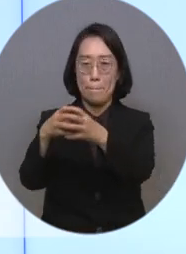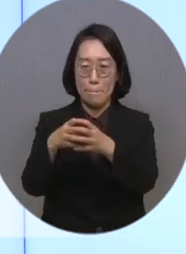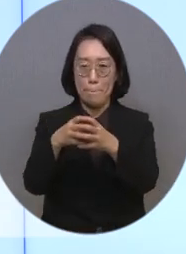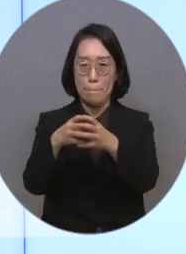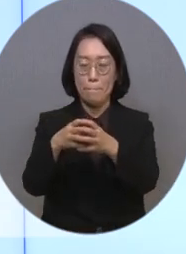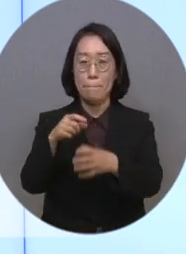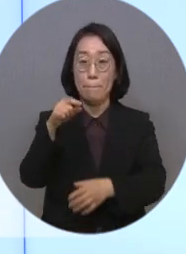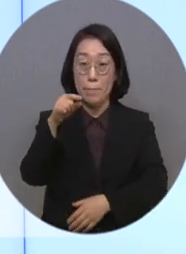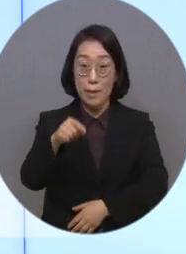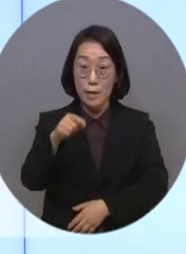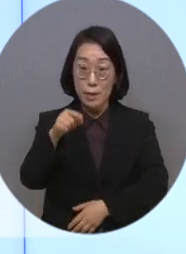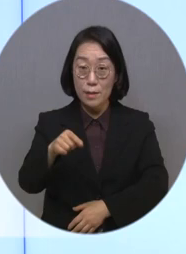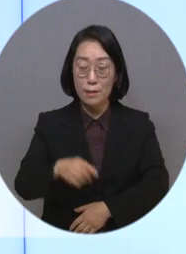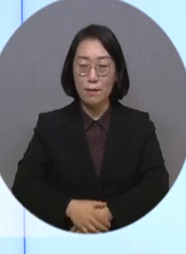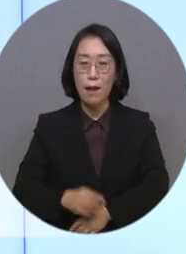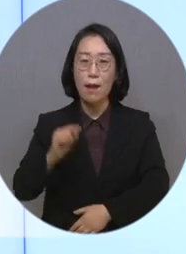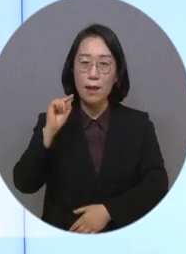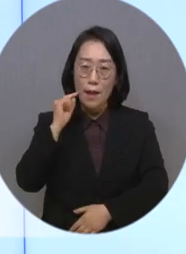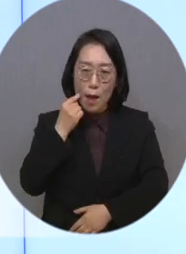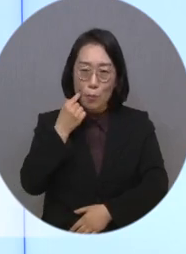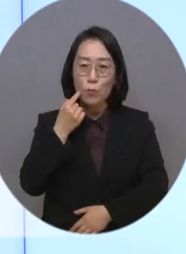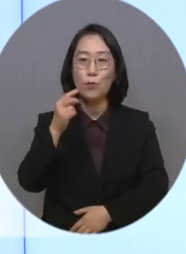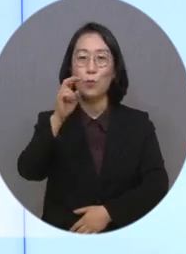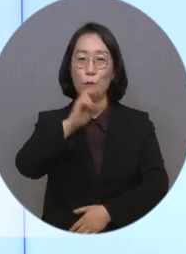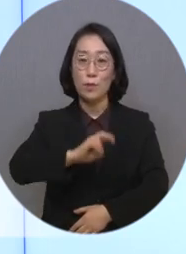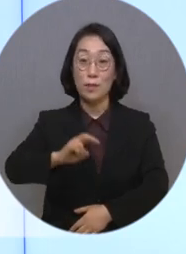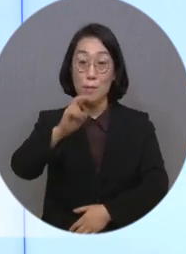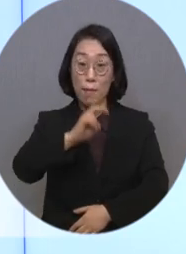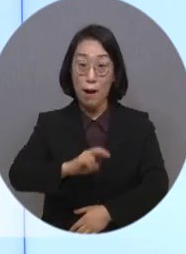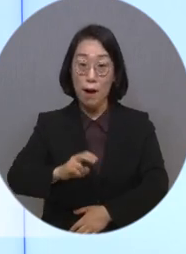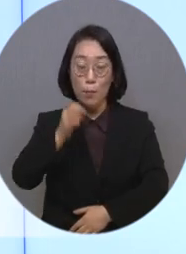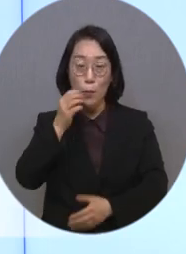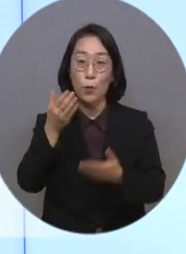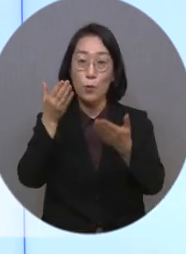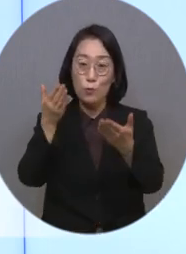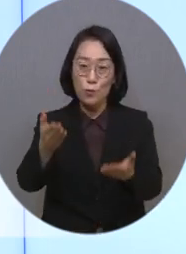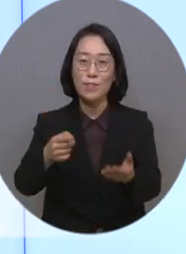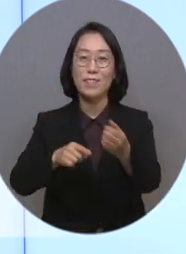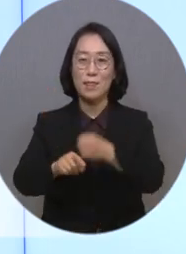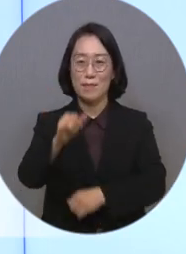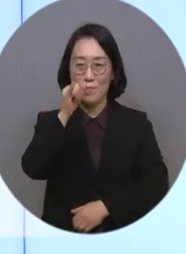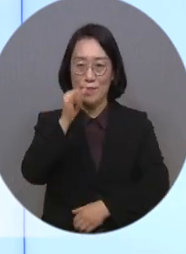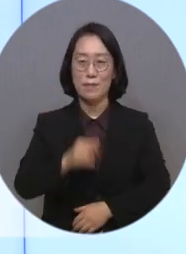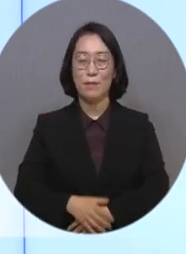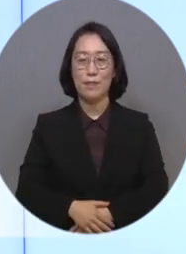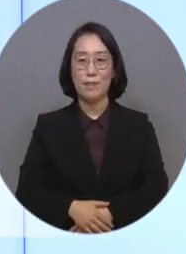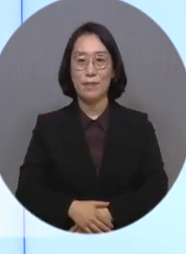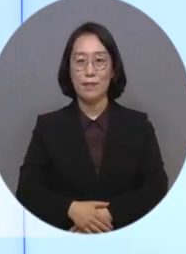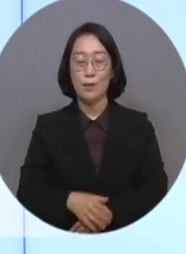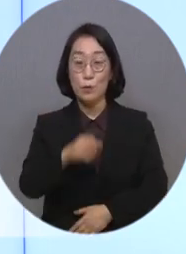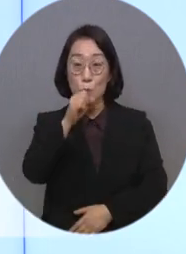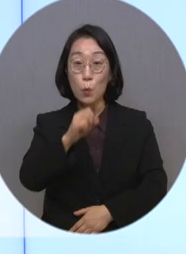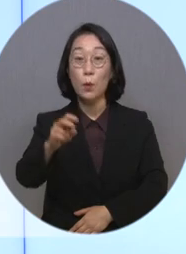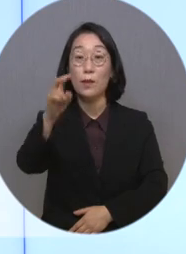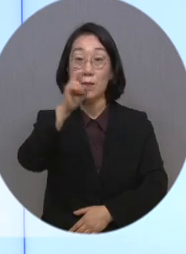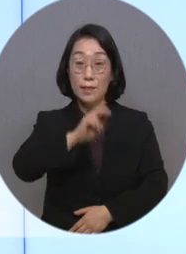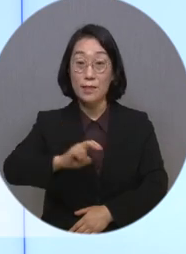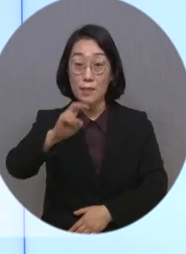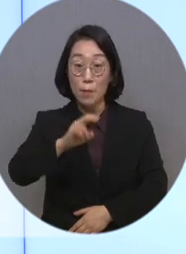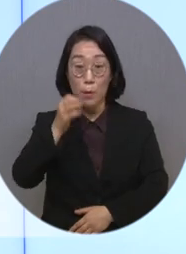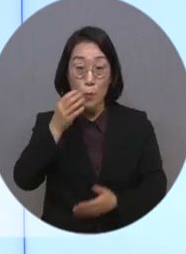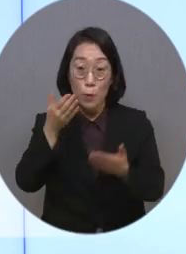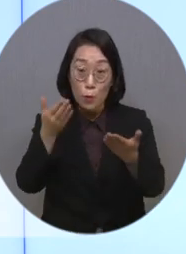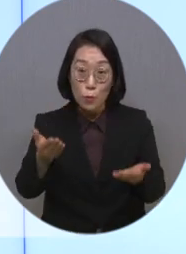이를 아름다운 선율로 선사한다는 뜻을 갖고 있습니다. 좋은 음악으로